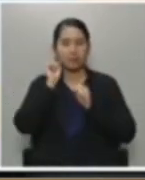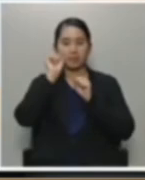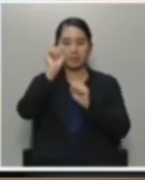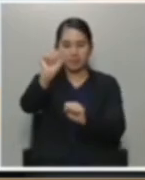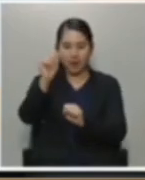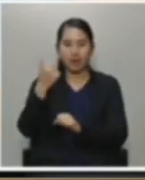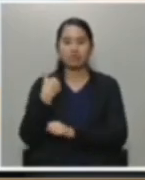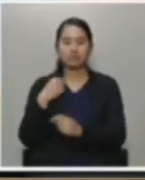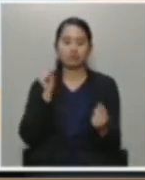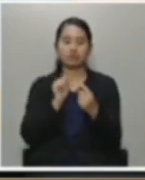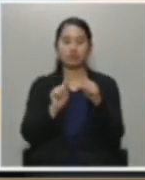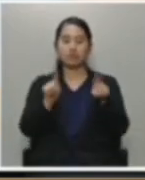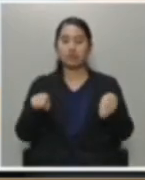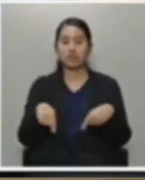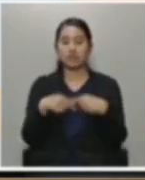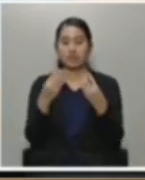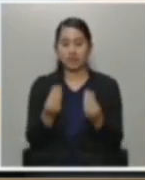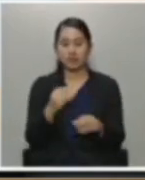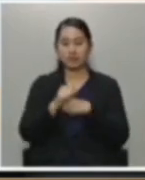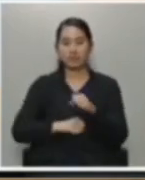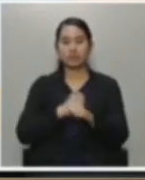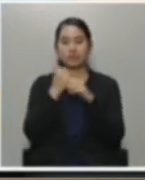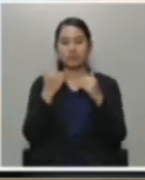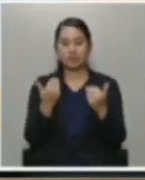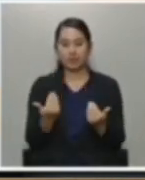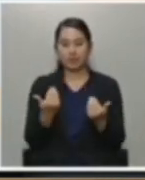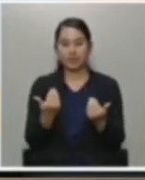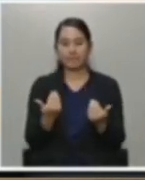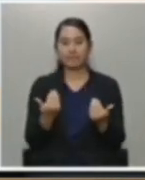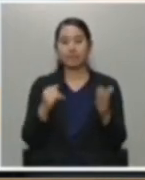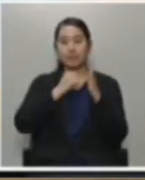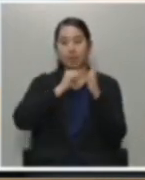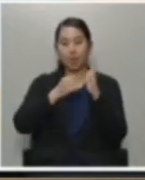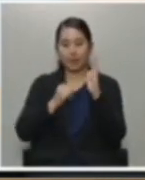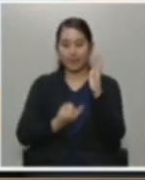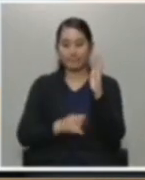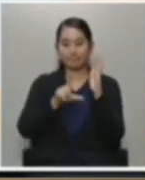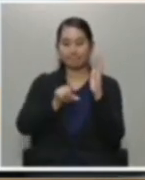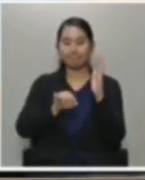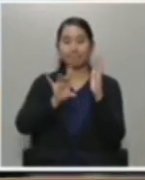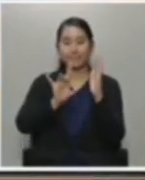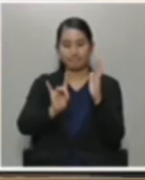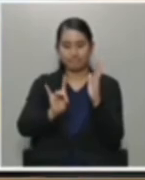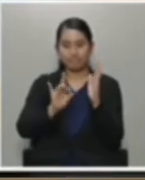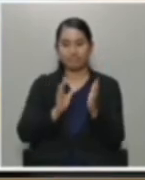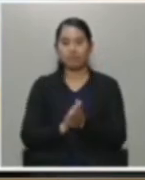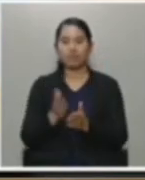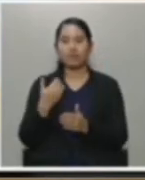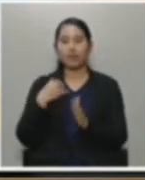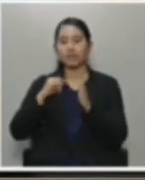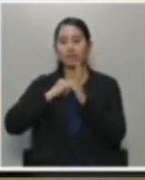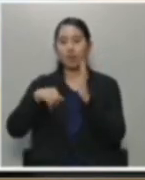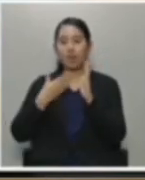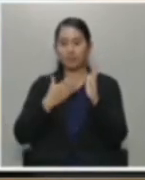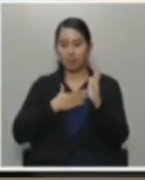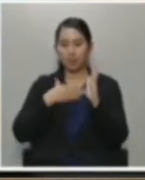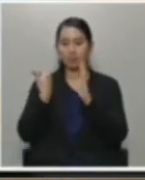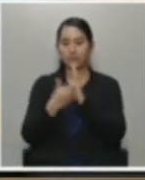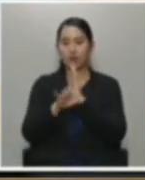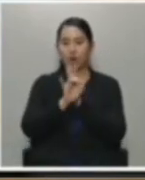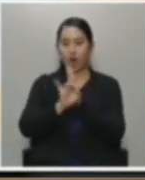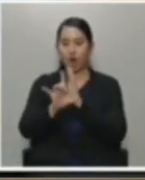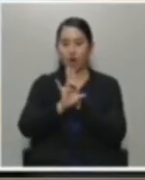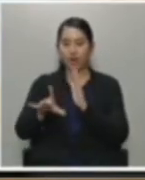การออกโฉนดที่ดินในปีนี้ก็เพียง28จังหวัดหลายจังหวัดโดยเฉพาะจังหวัดร้อยเอ็ดของตั